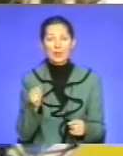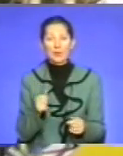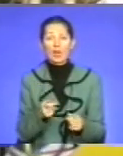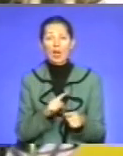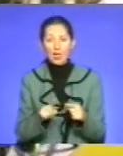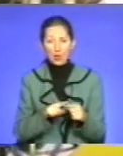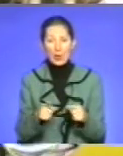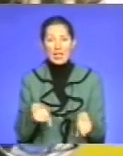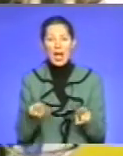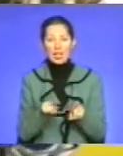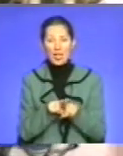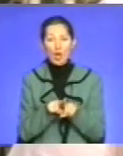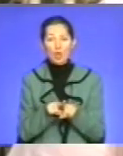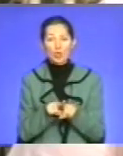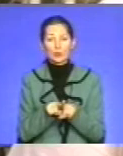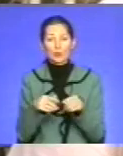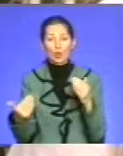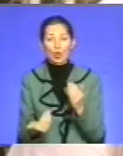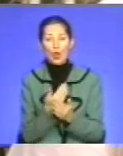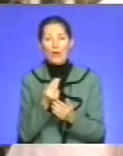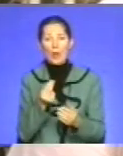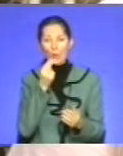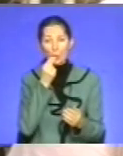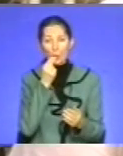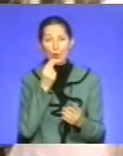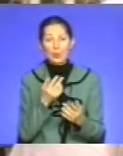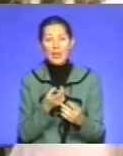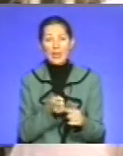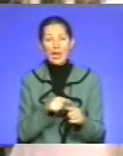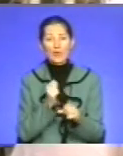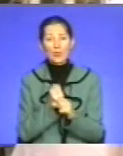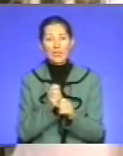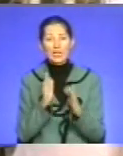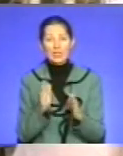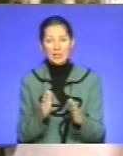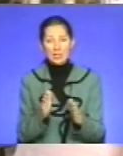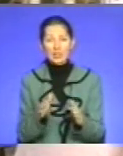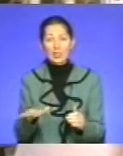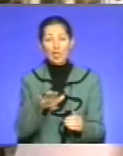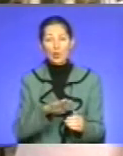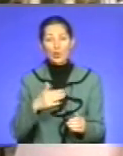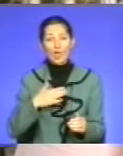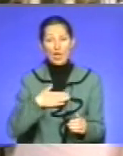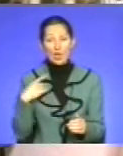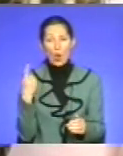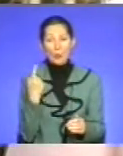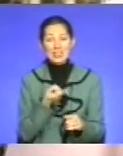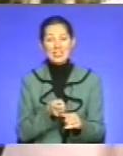а також нова продукція, яка виробляється тільки на території нашої області –